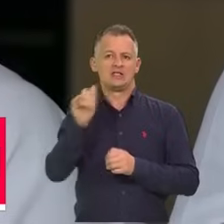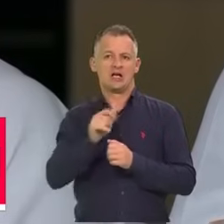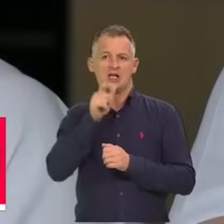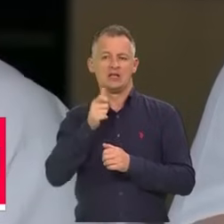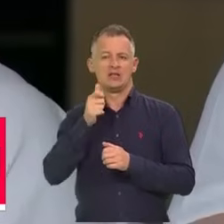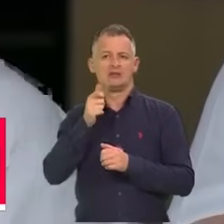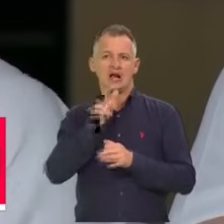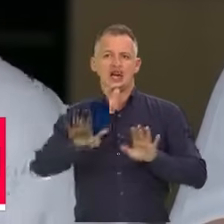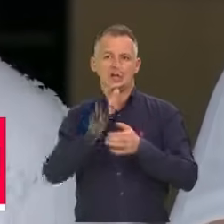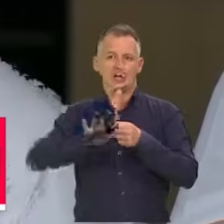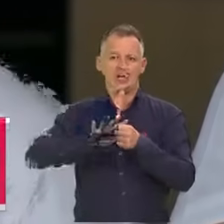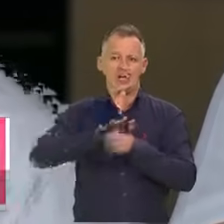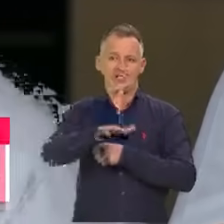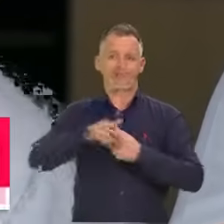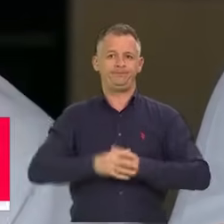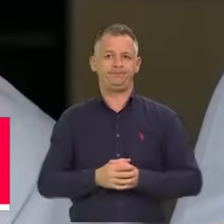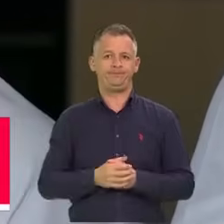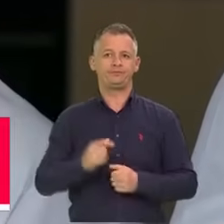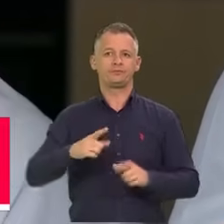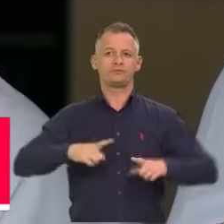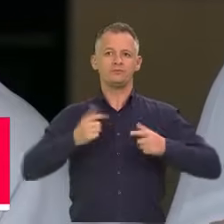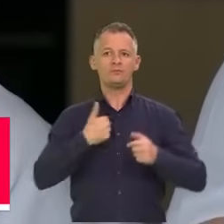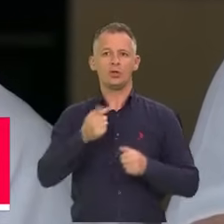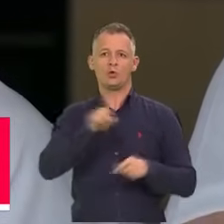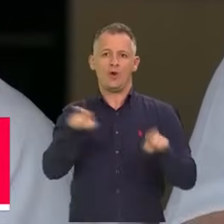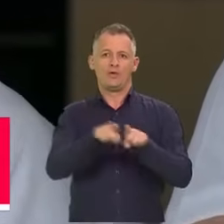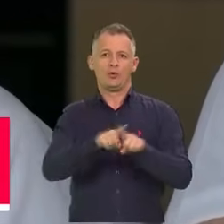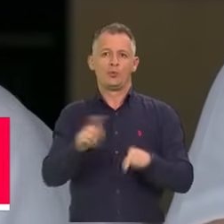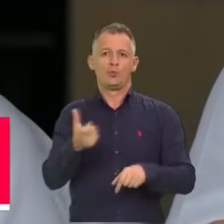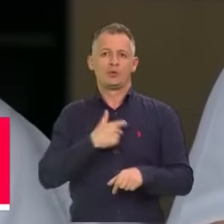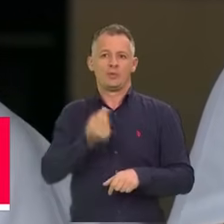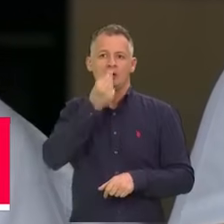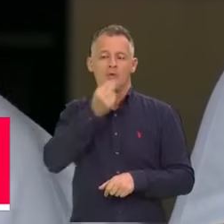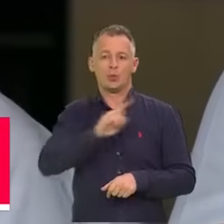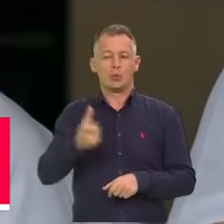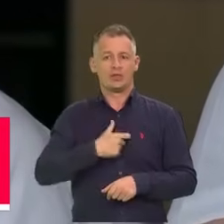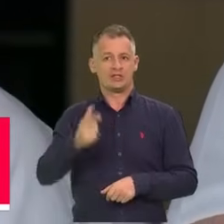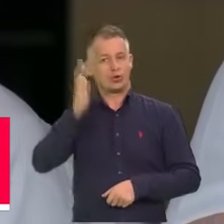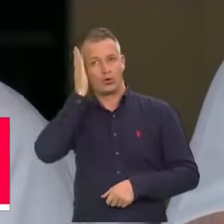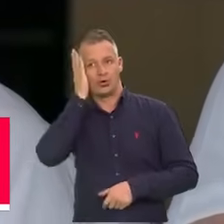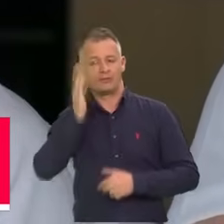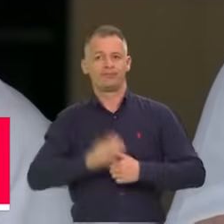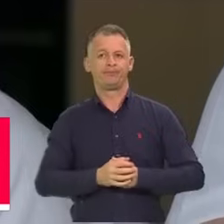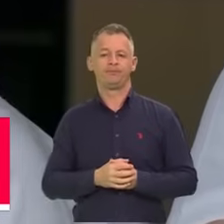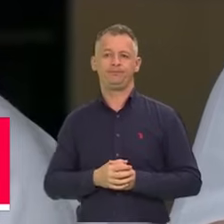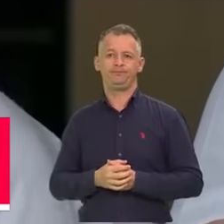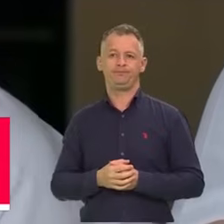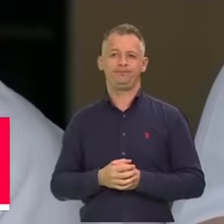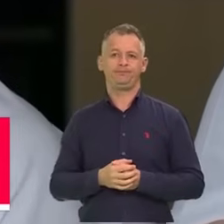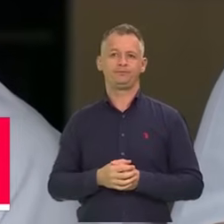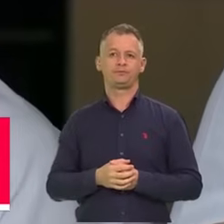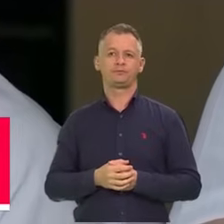mortal. My life is not the same. I can't eat. I can't